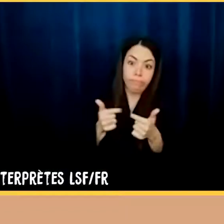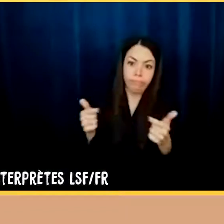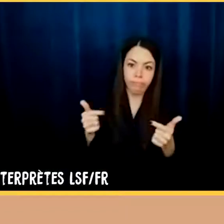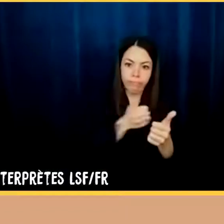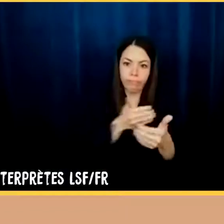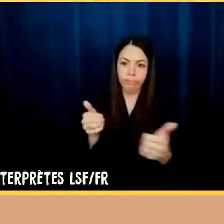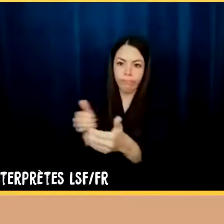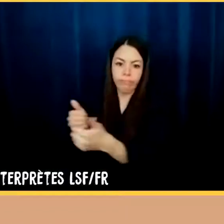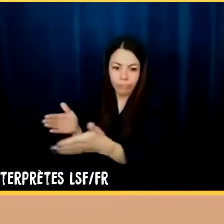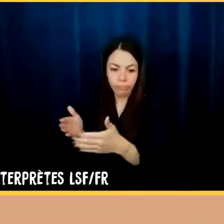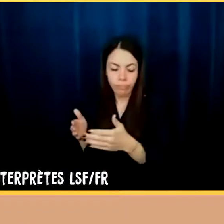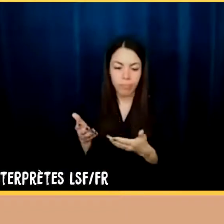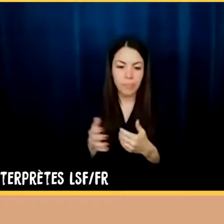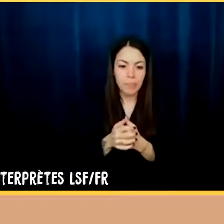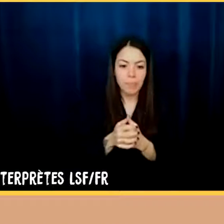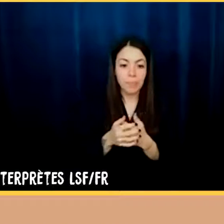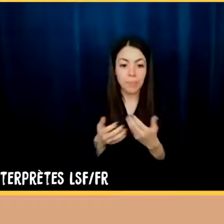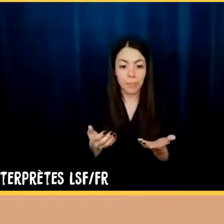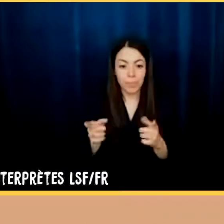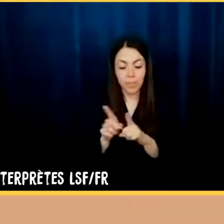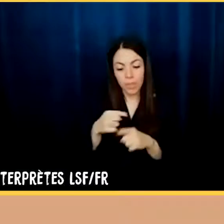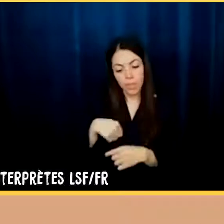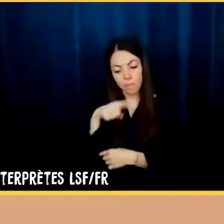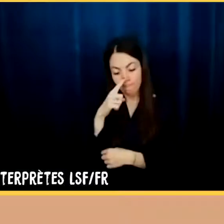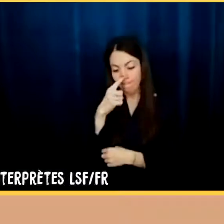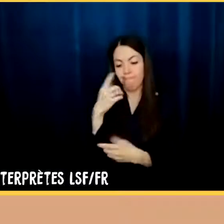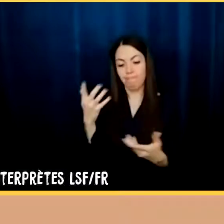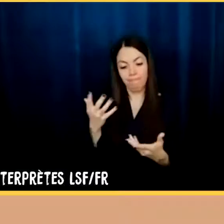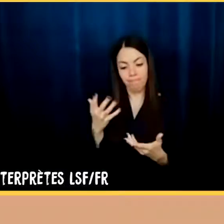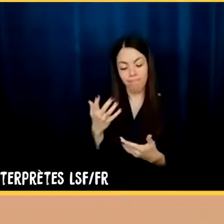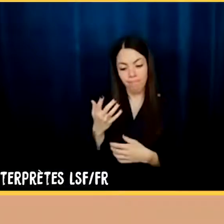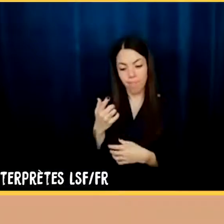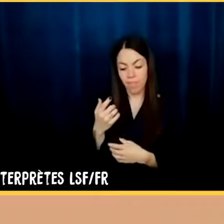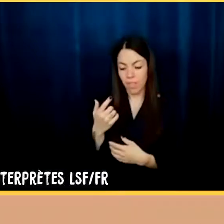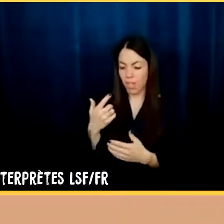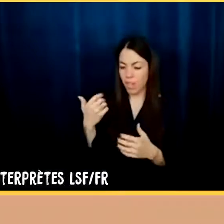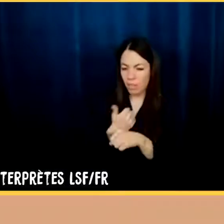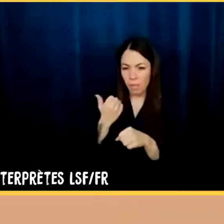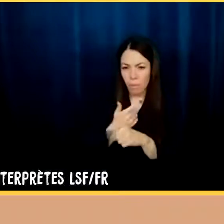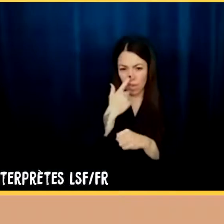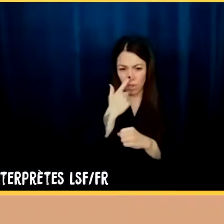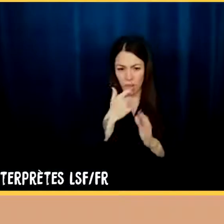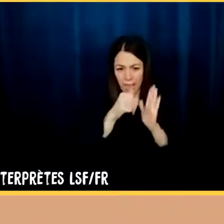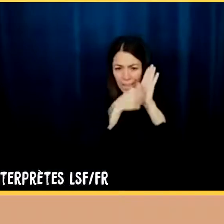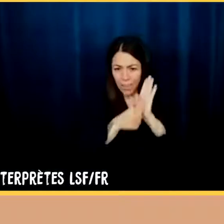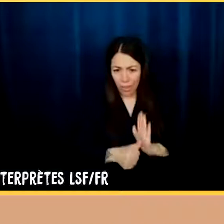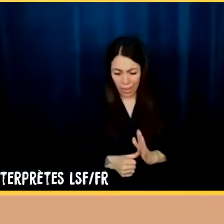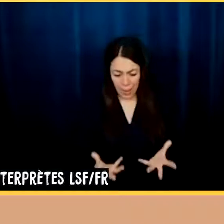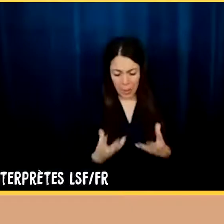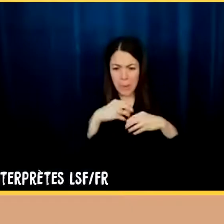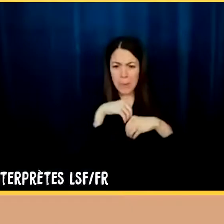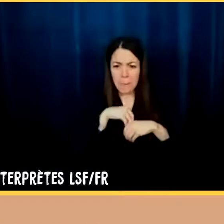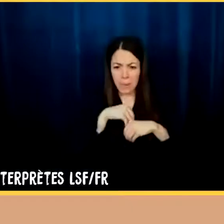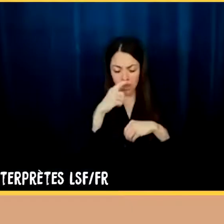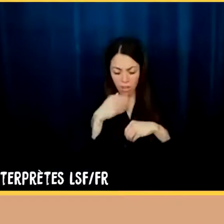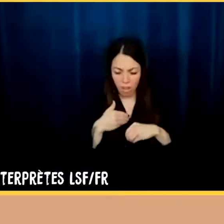passe. Et quelle déception aussi d'avoir à négocier nos identités et à ne pas pouvoir être pleinement ce